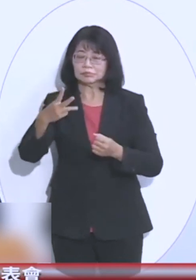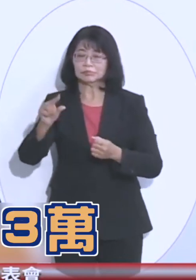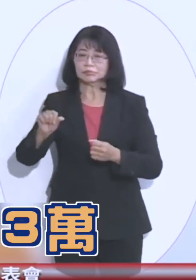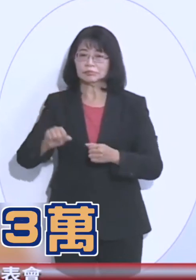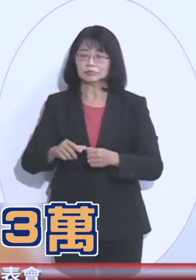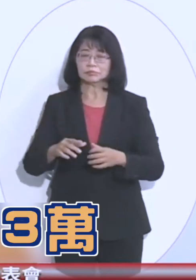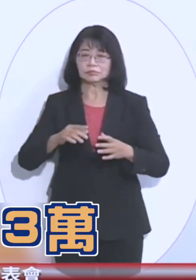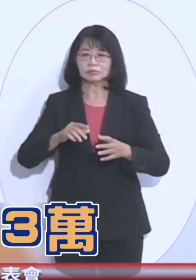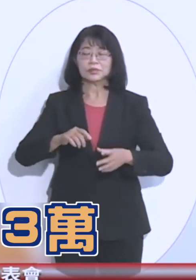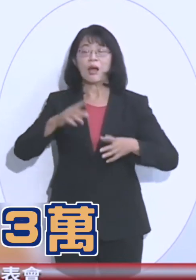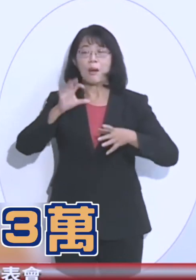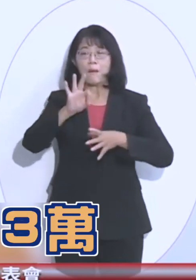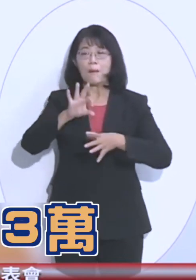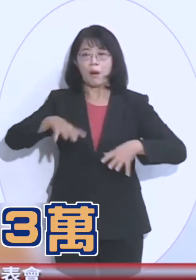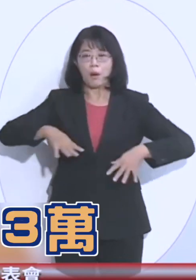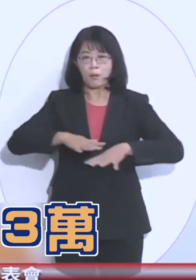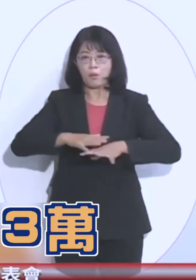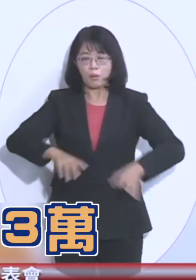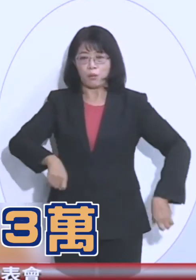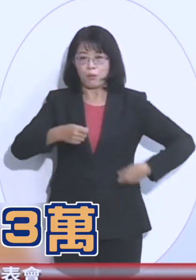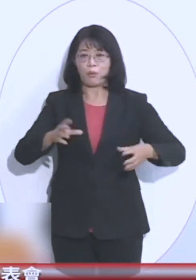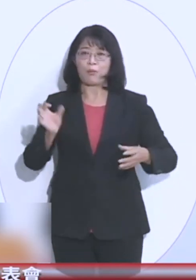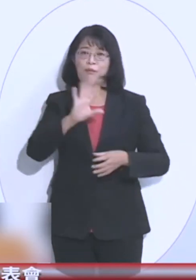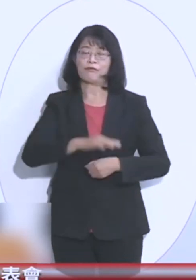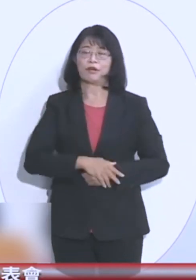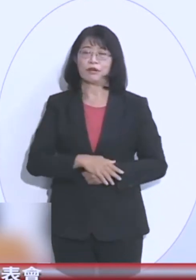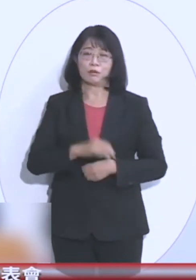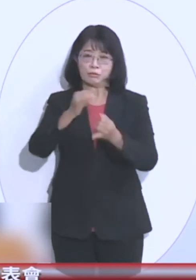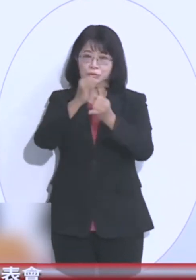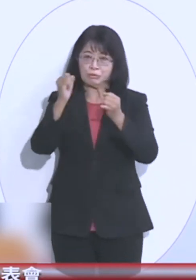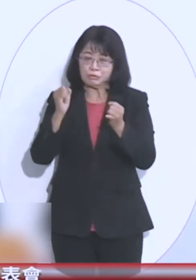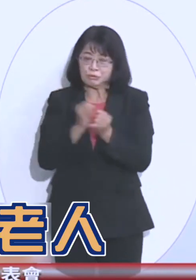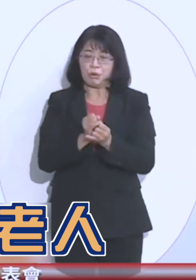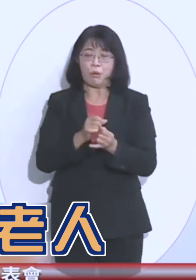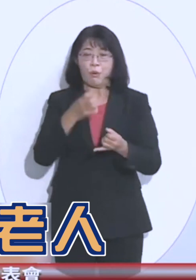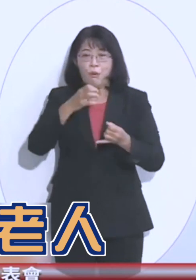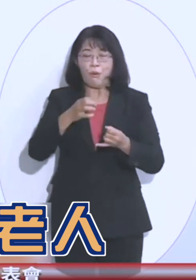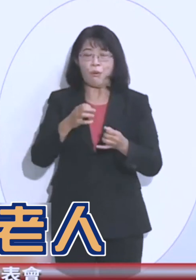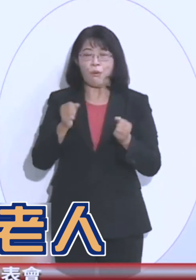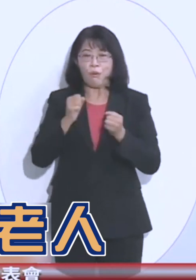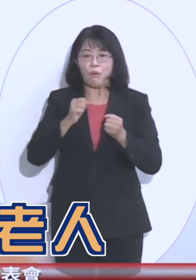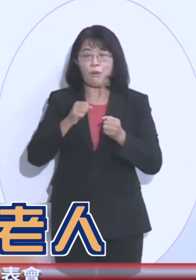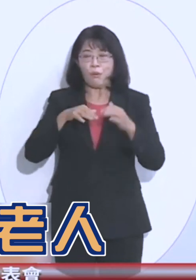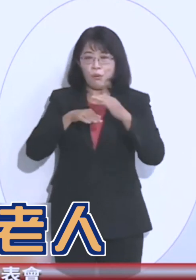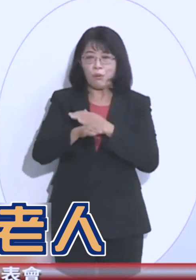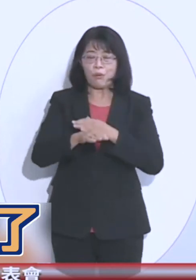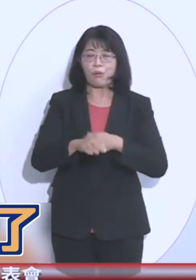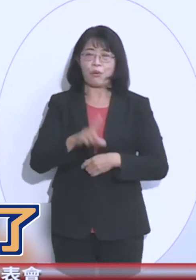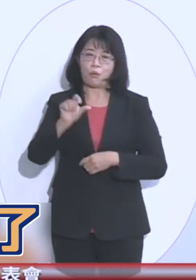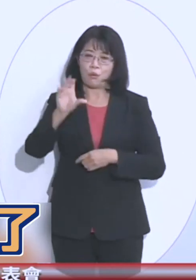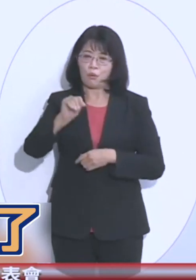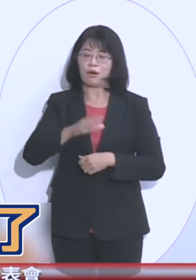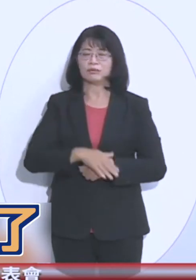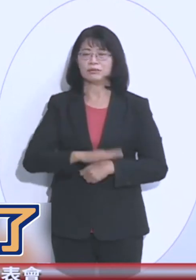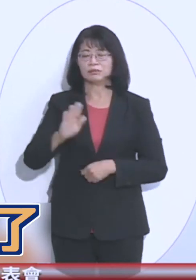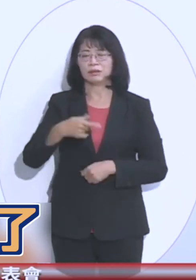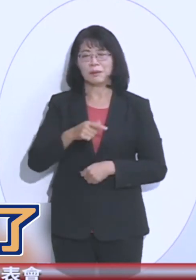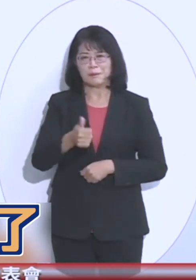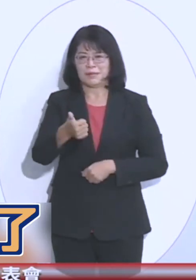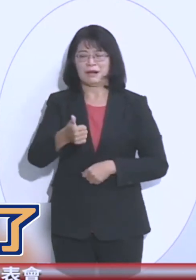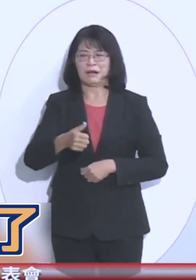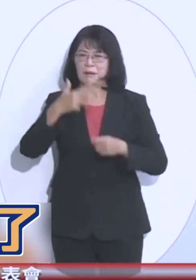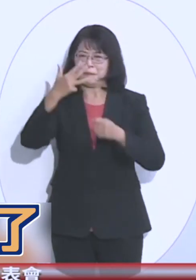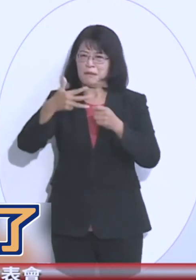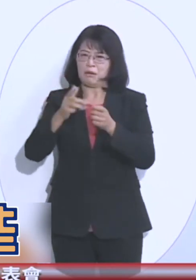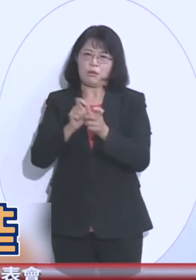免钱，女性冻卵阁补助3万，实在真好啦，啊照顾我这老人，不过吼背当